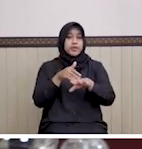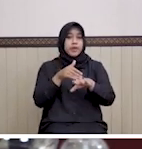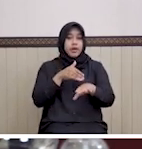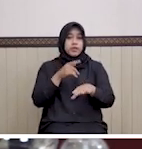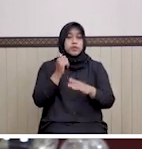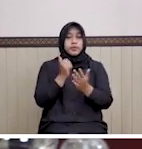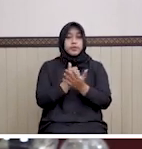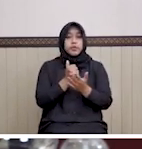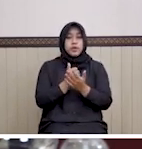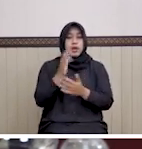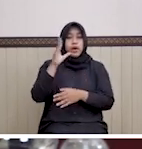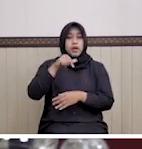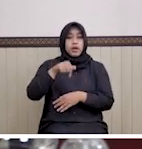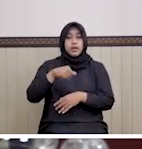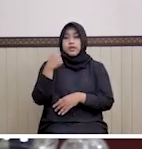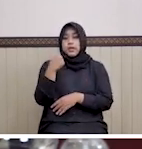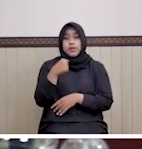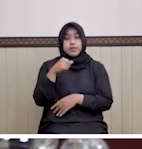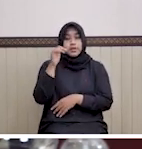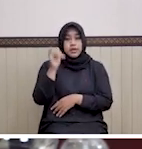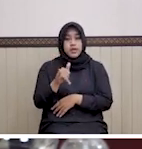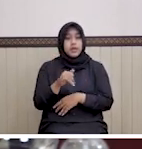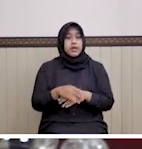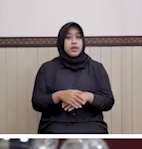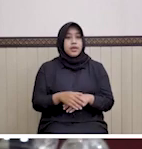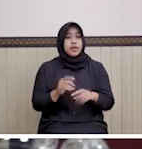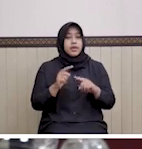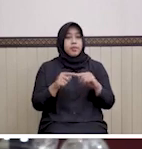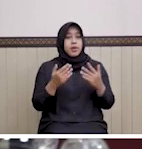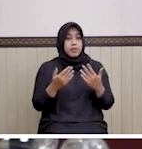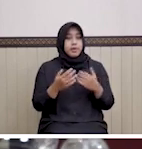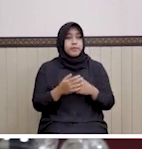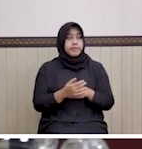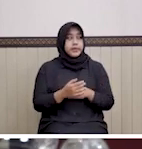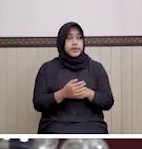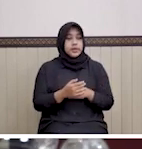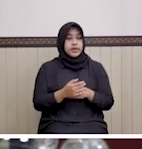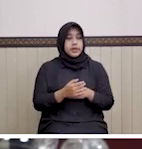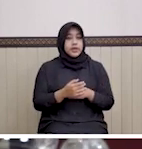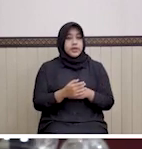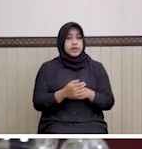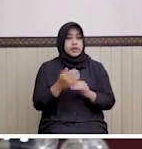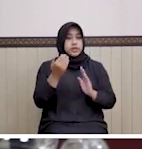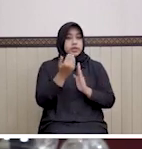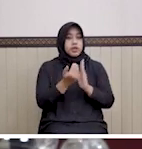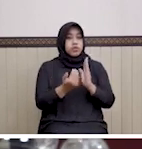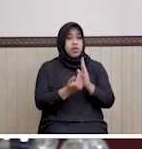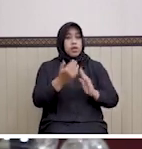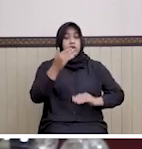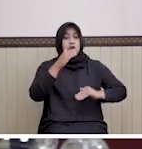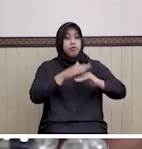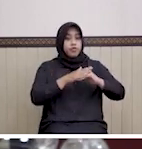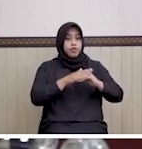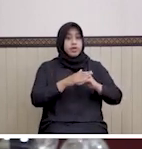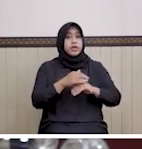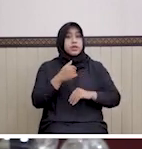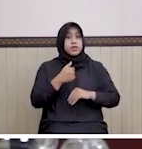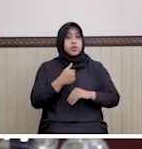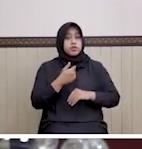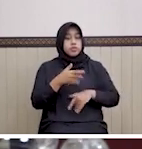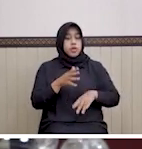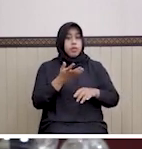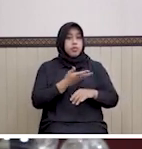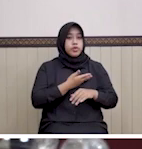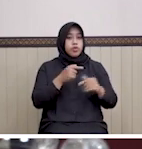dan Sebenarnya hari ini nggak bisa ya Cuman dari sekian padatnya jadwal saya karena sudah